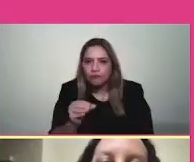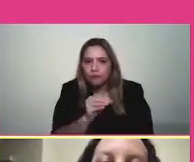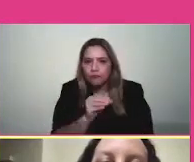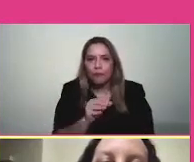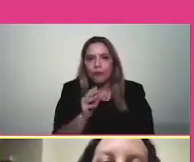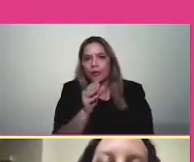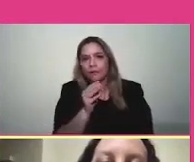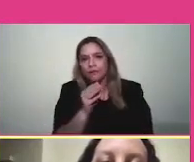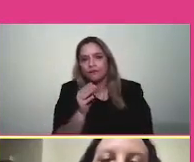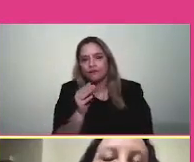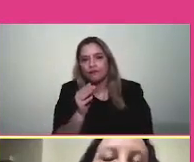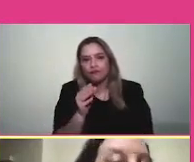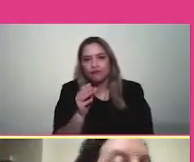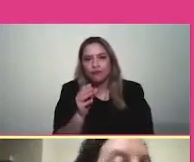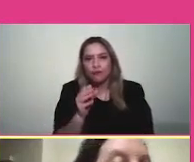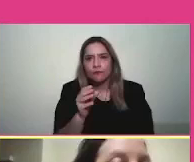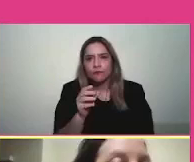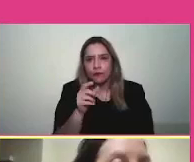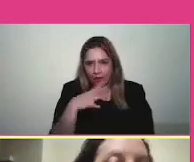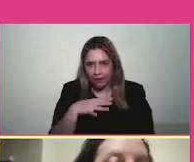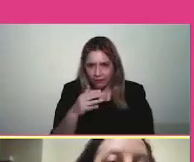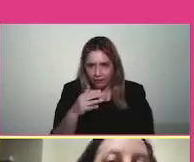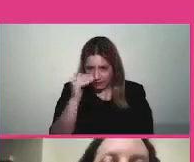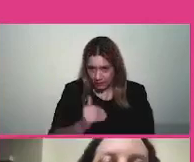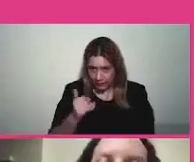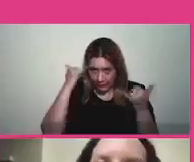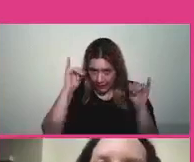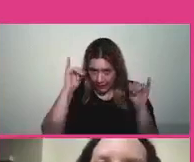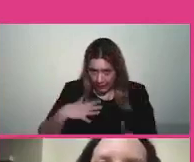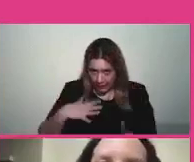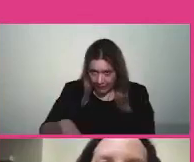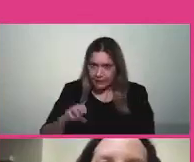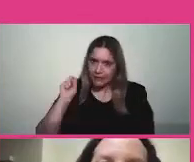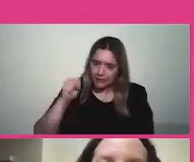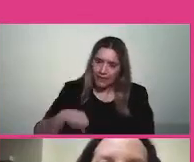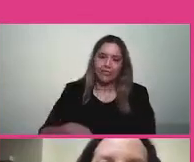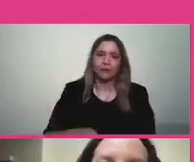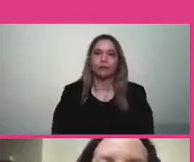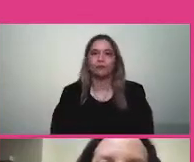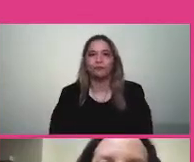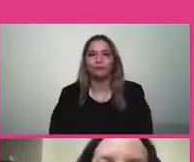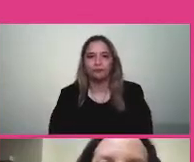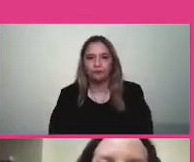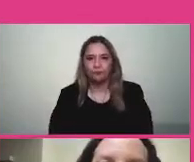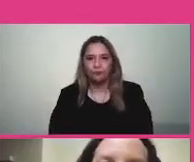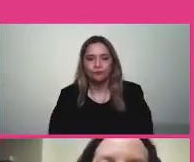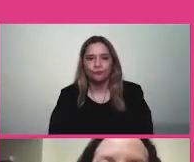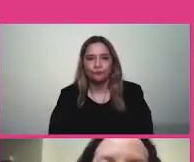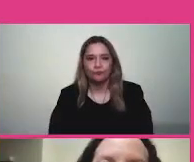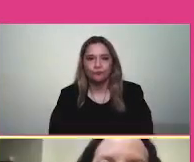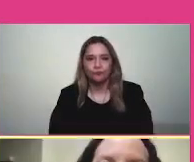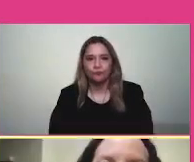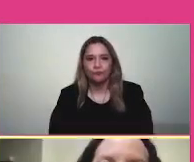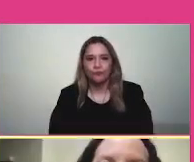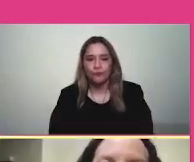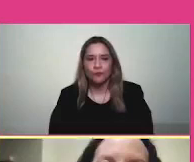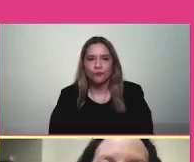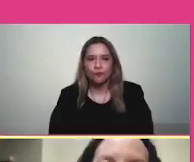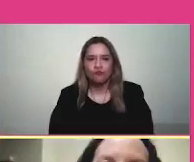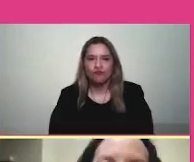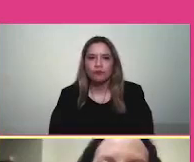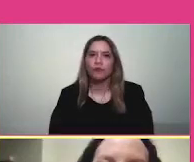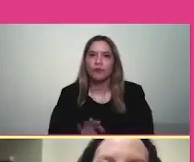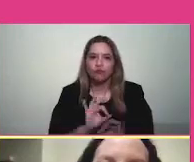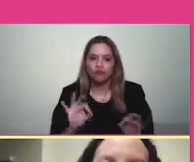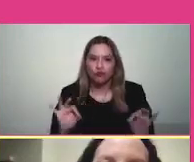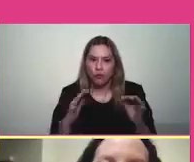να συνεχίσουμε στο άλλο τερατάκι? Ναι. Ωραία. Νομίζω ότι είναι περισσότερο από 10,